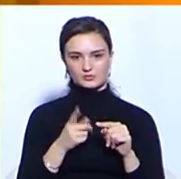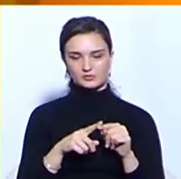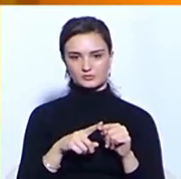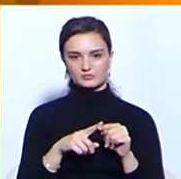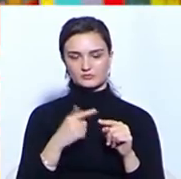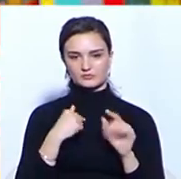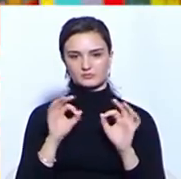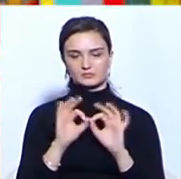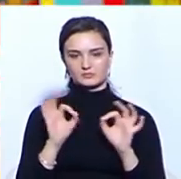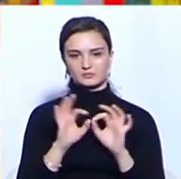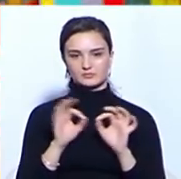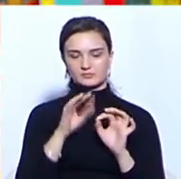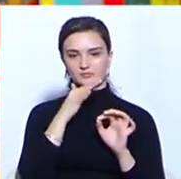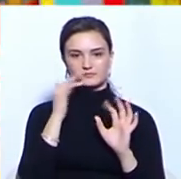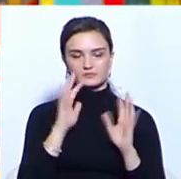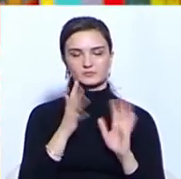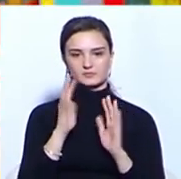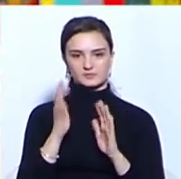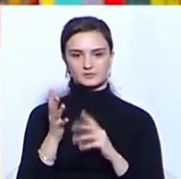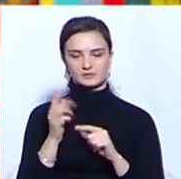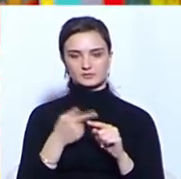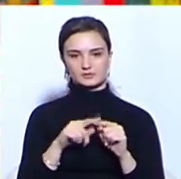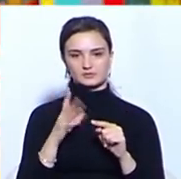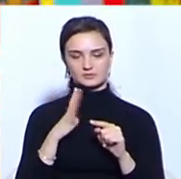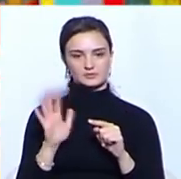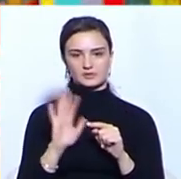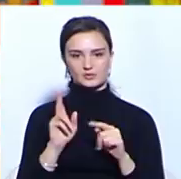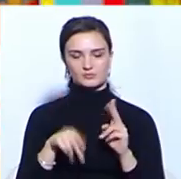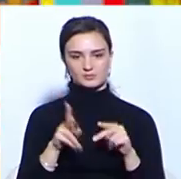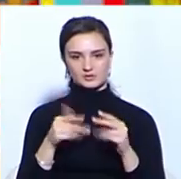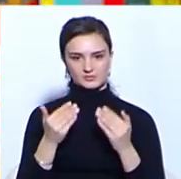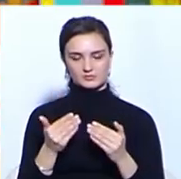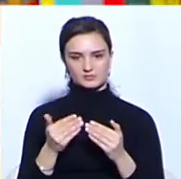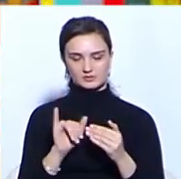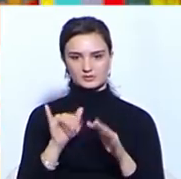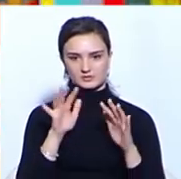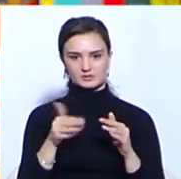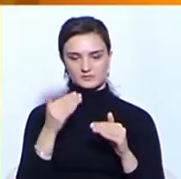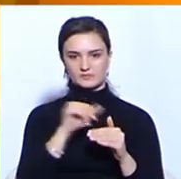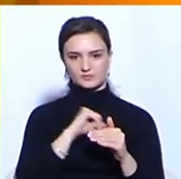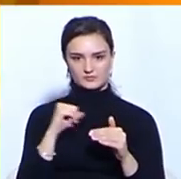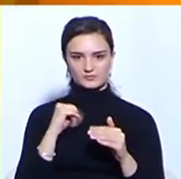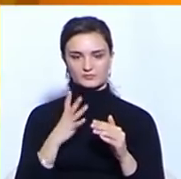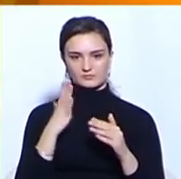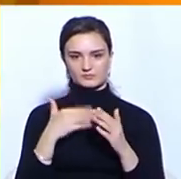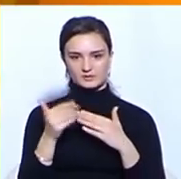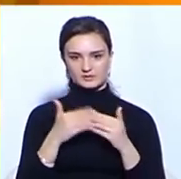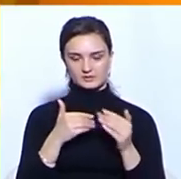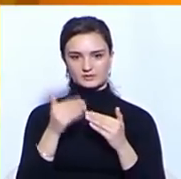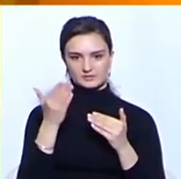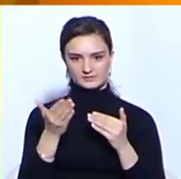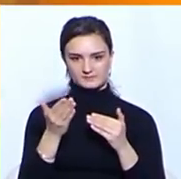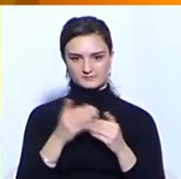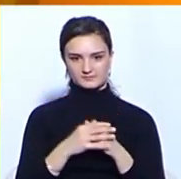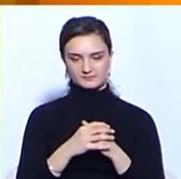ჩვენ ლაპარაკობით ათასობით შემთხვევაზე. იყო არაოპერაციული, ესე იგი თერაპია. და სადაც თქვენ თავად გადიოდით პრაქტიკაზე, სადაც თქვენ